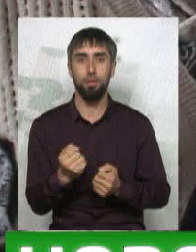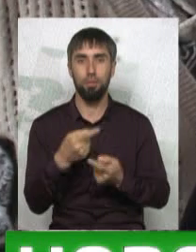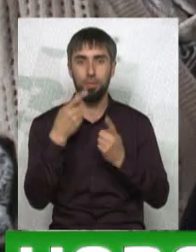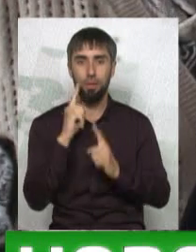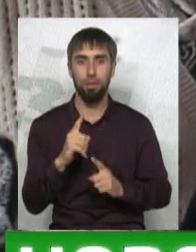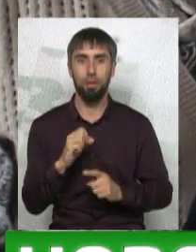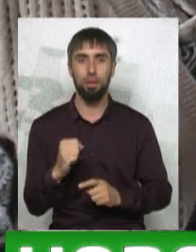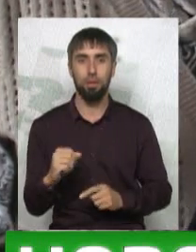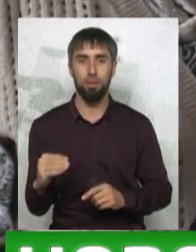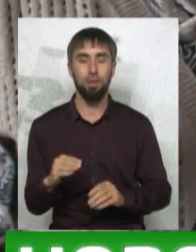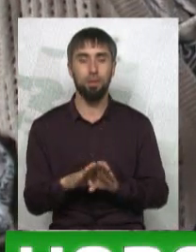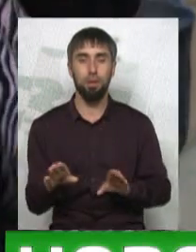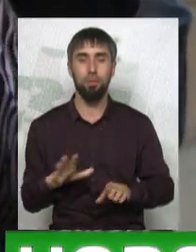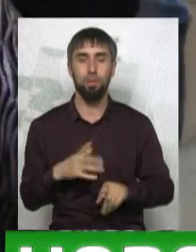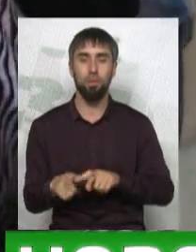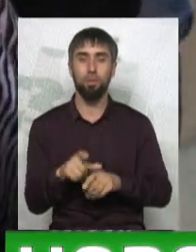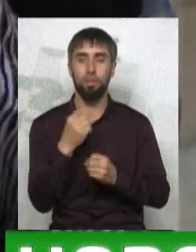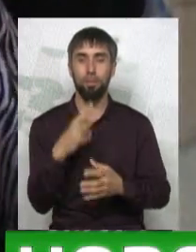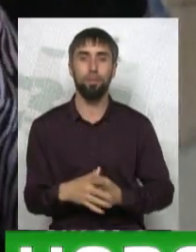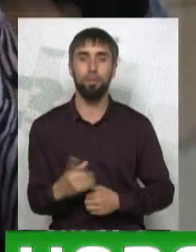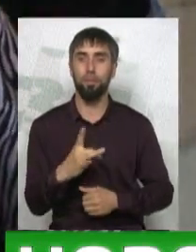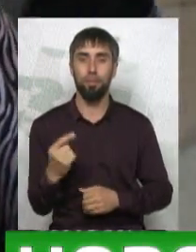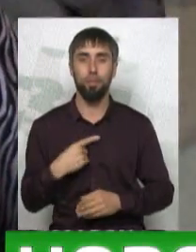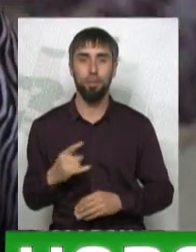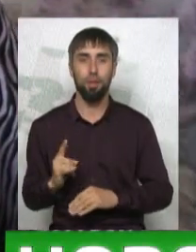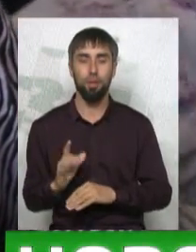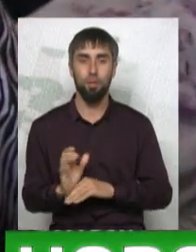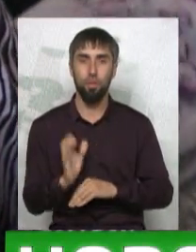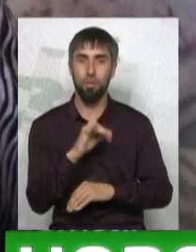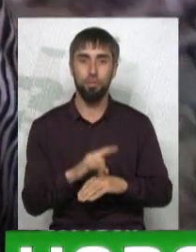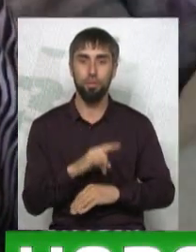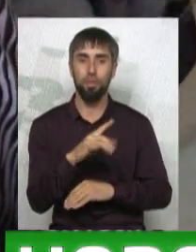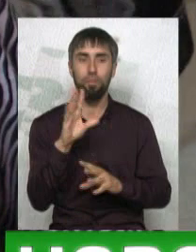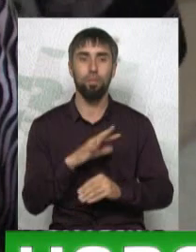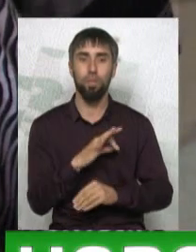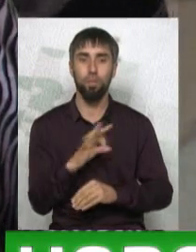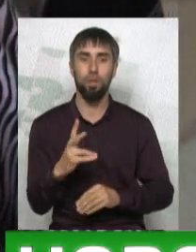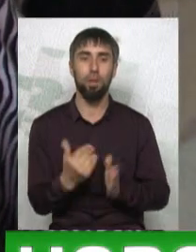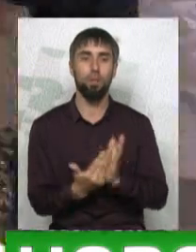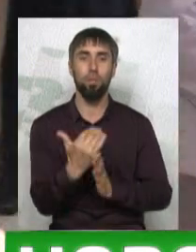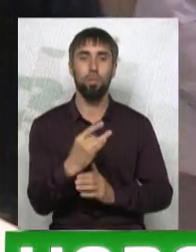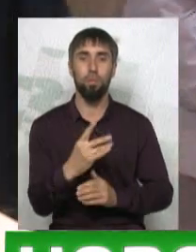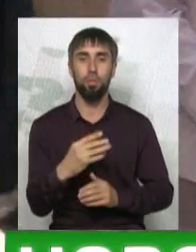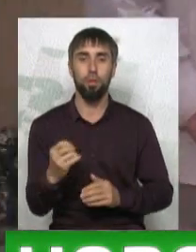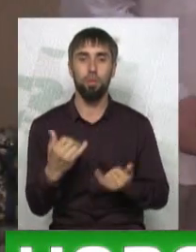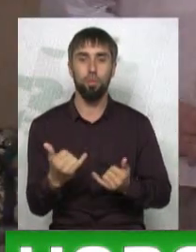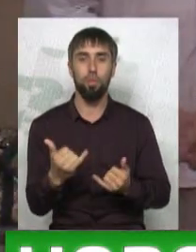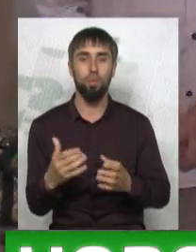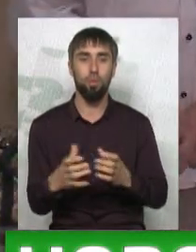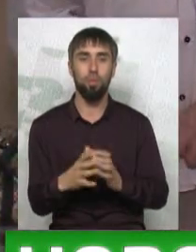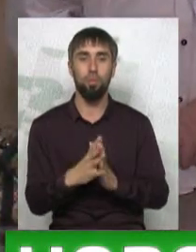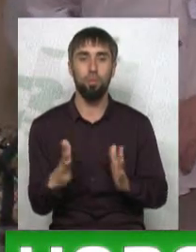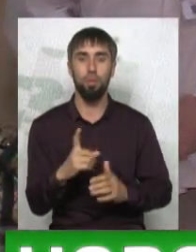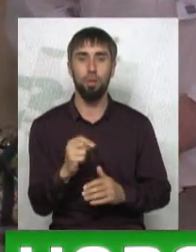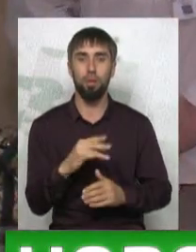плакали, аж так все было хорошо. Первый раз полетела, все было отлично, все было на высшем уровне. В сегодняшней группе